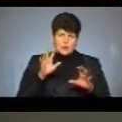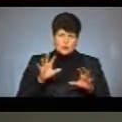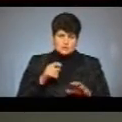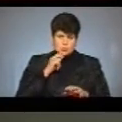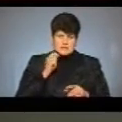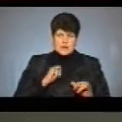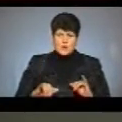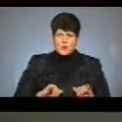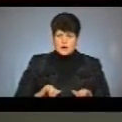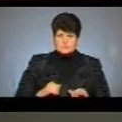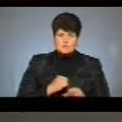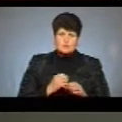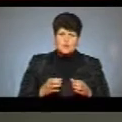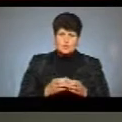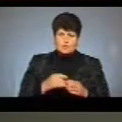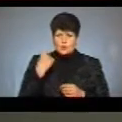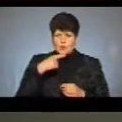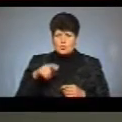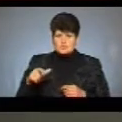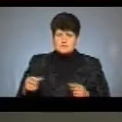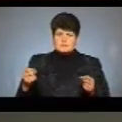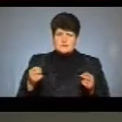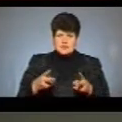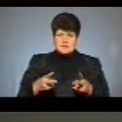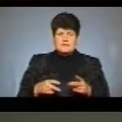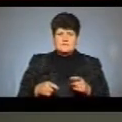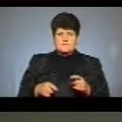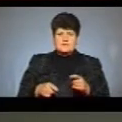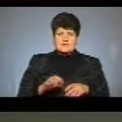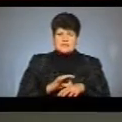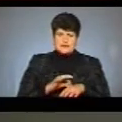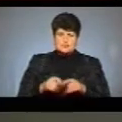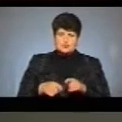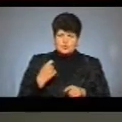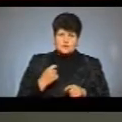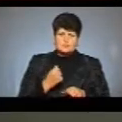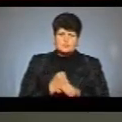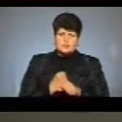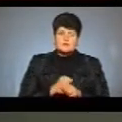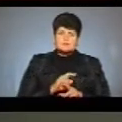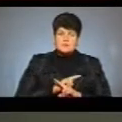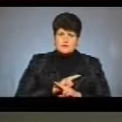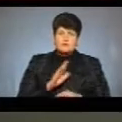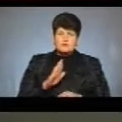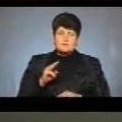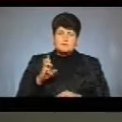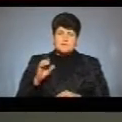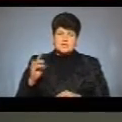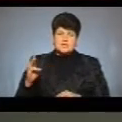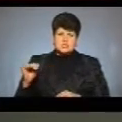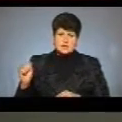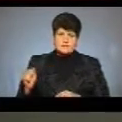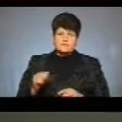– це хуліганство скоєне групою осіб та умисне тяжке тілесне ушкодження, що спричинило смерть. Володимира Біляшевича